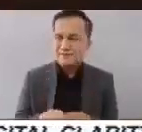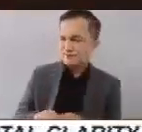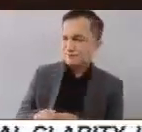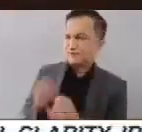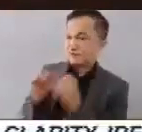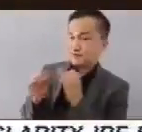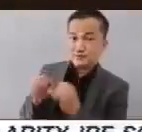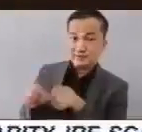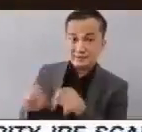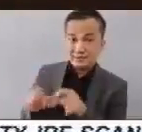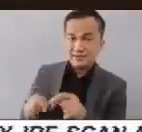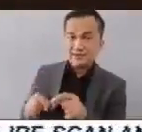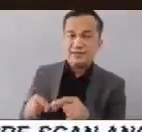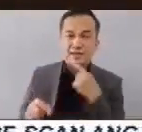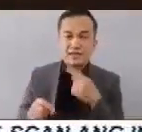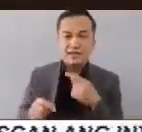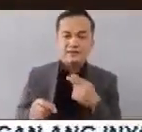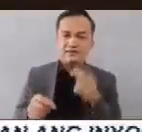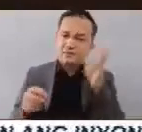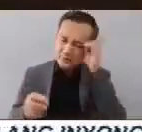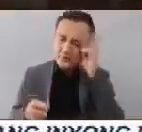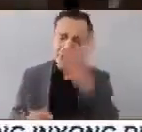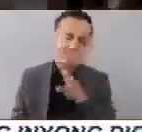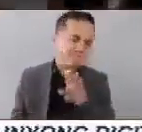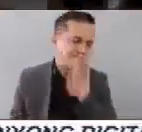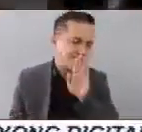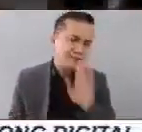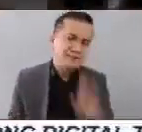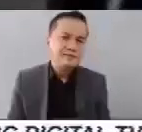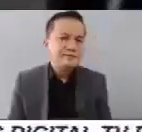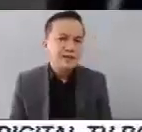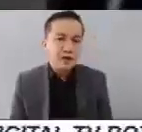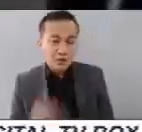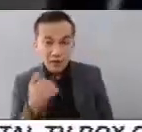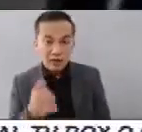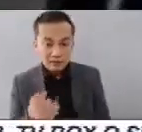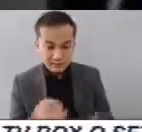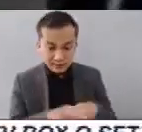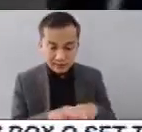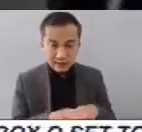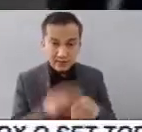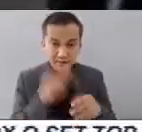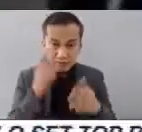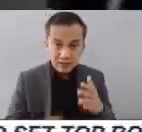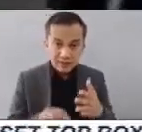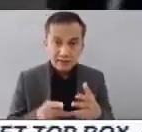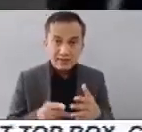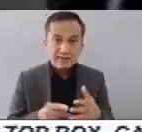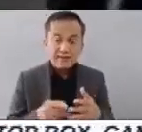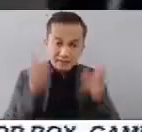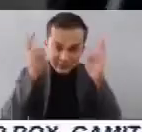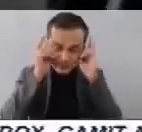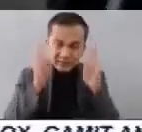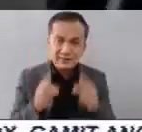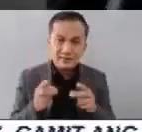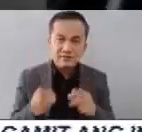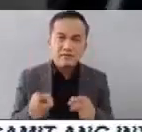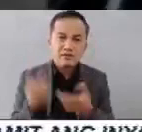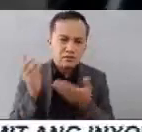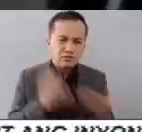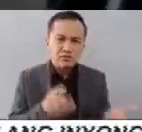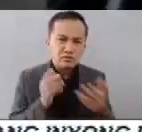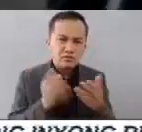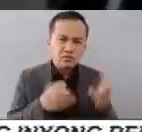gabi, ibinaba ng Caltex ang presyo ng mga produktong petrolyo. 75 centavos kada litro ng